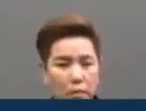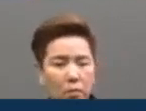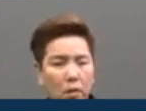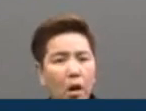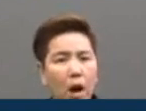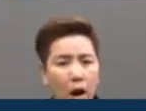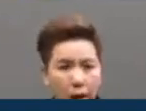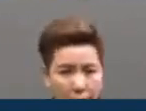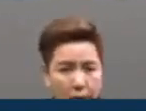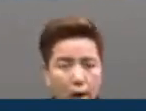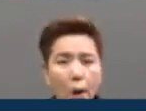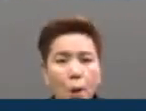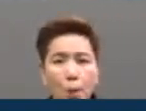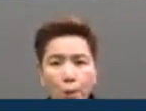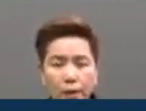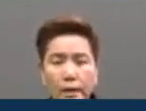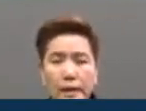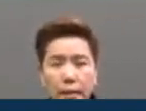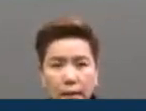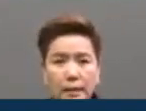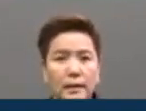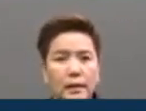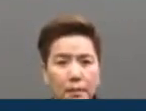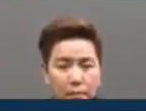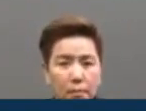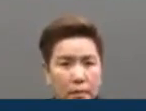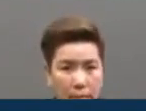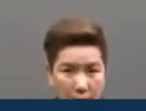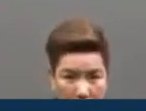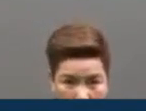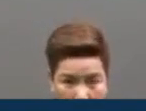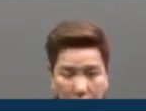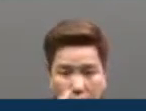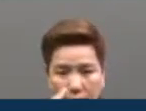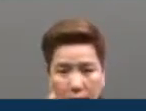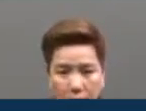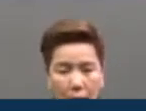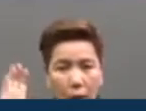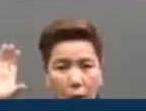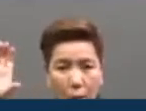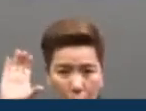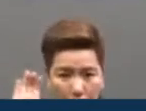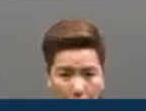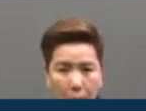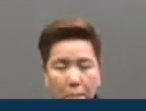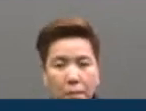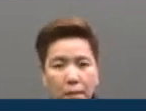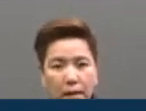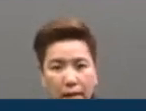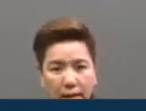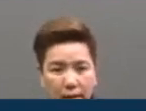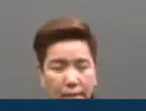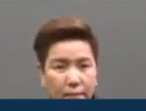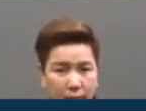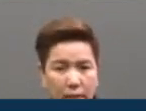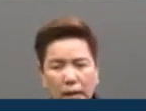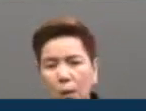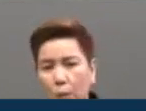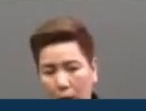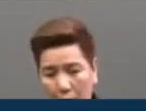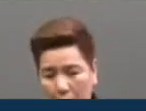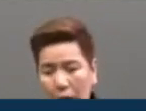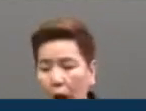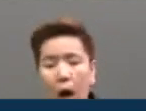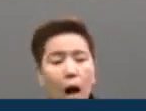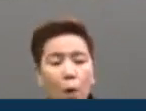ระจายออกตรวจสอบศูนย์กระจายสินค้าของห้างค้าปลีกค้าส่งรวมถึงร้านค้าสะดวกซื้อในพื้นที่กรุงเทพมหานคร